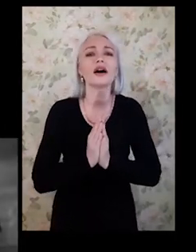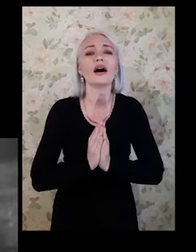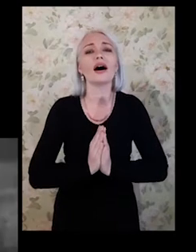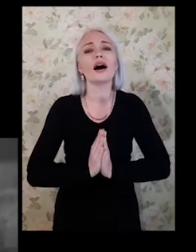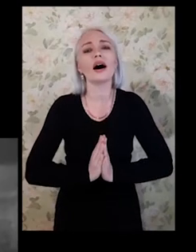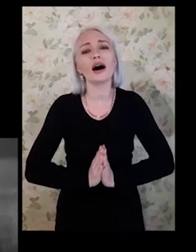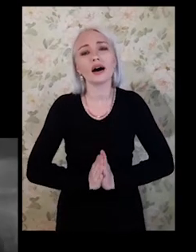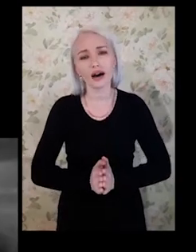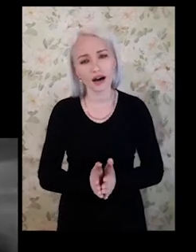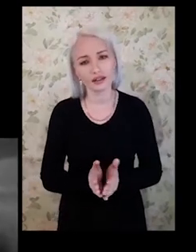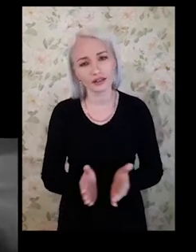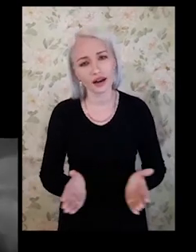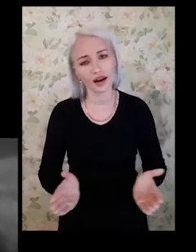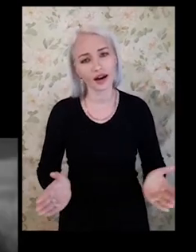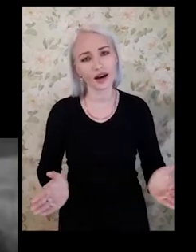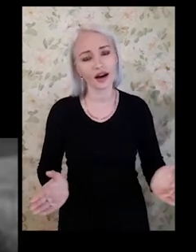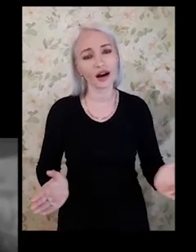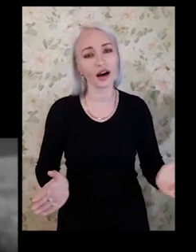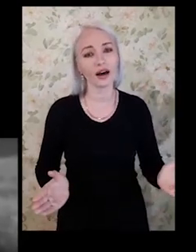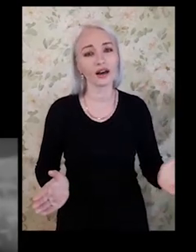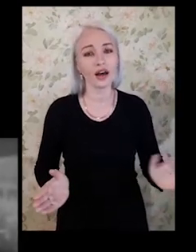надеется она.